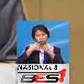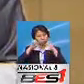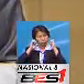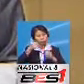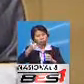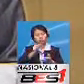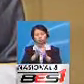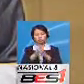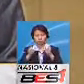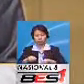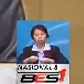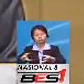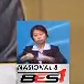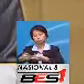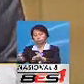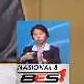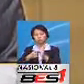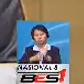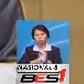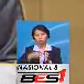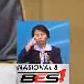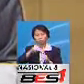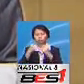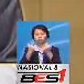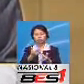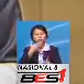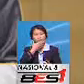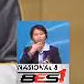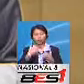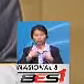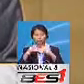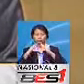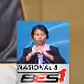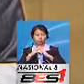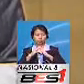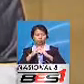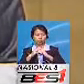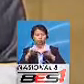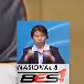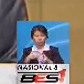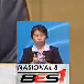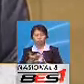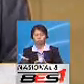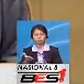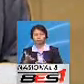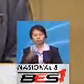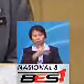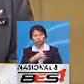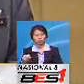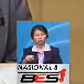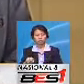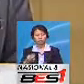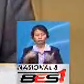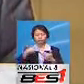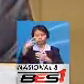maka kita dapat memenuhi keperluan untuk golongan muda memiliki rumah mampu milik di samping itu